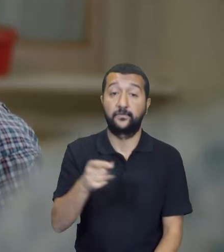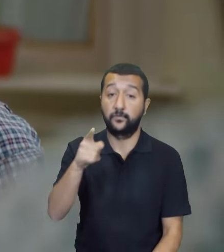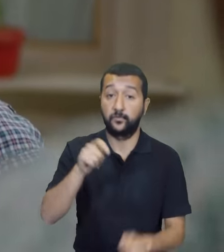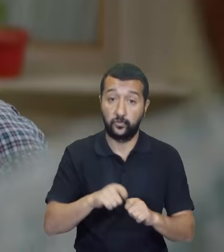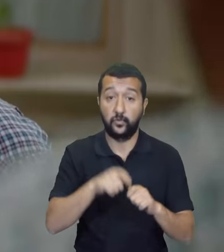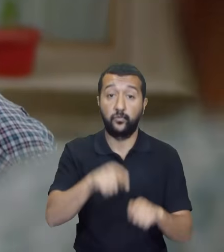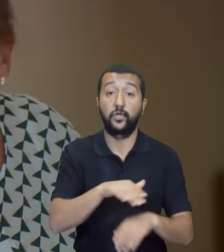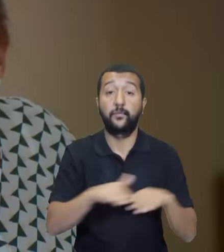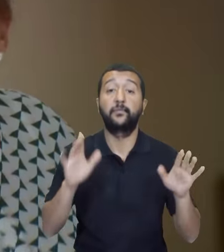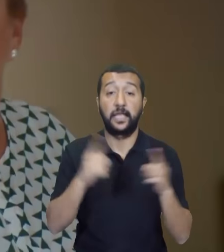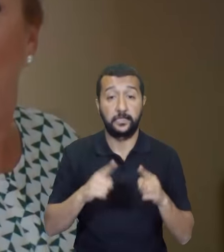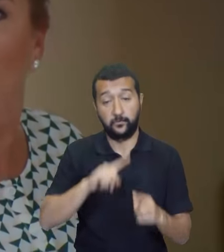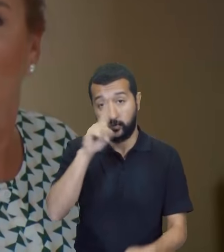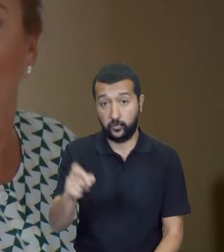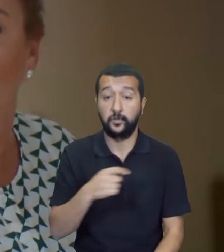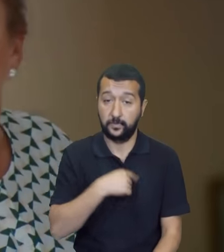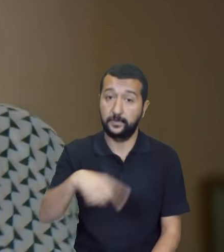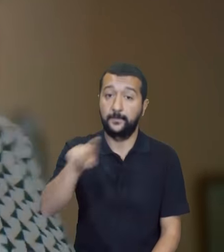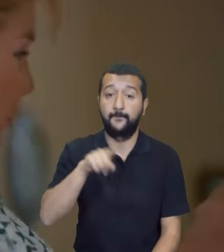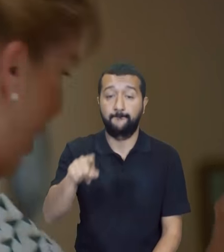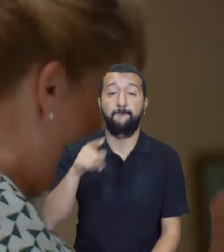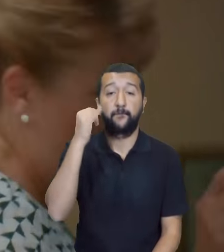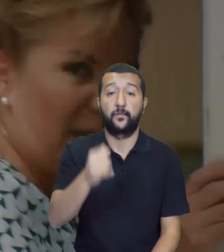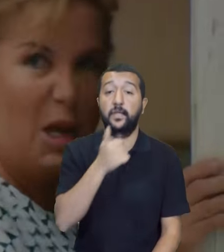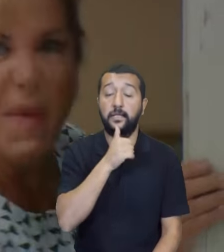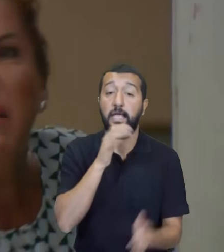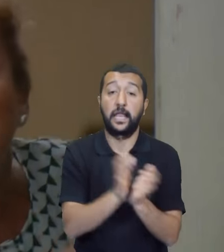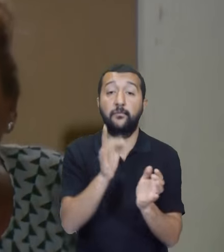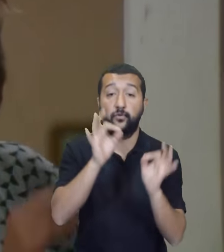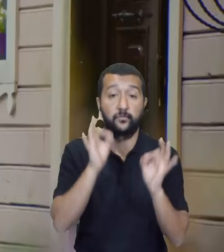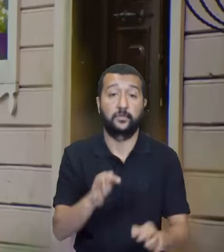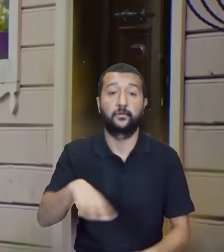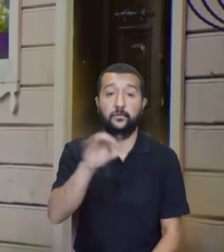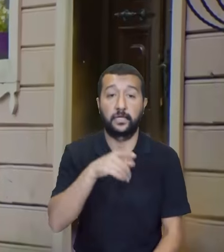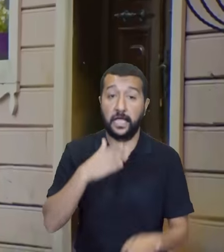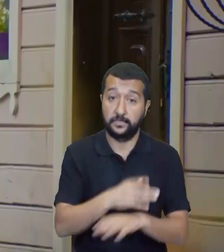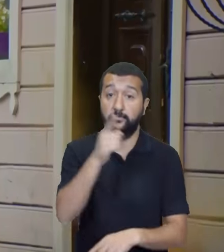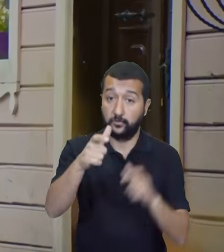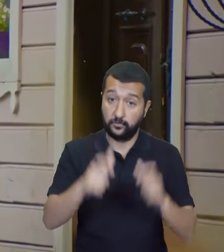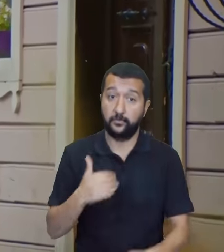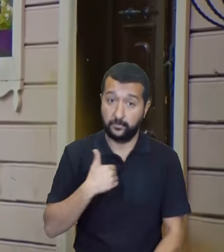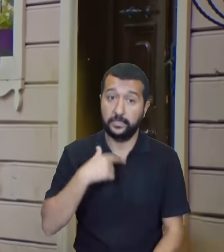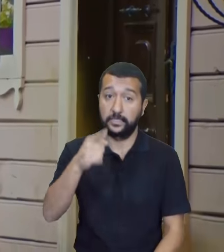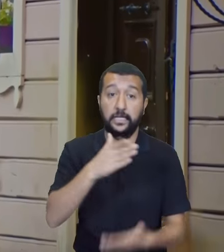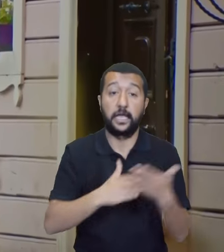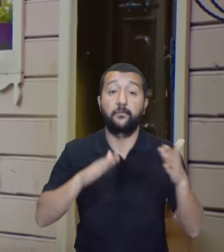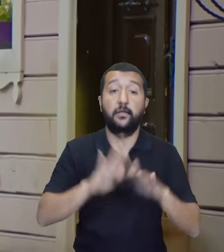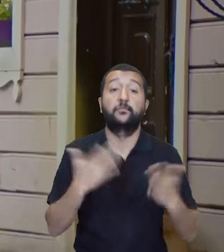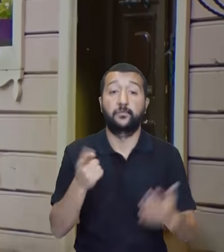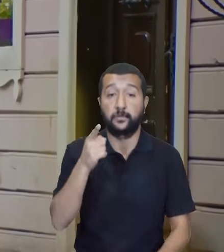iş burada bitmeyecek. Hesabını soracağım sizden. Mendebur ailesi. Mendebur. Asıl burada bende yarım